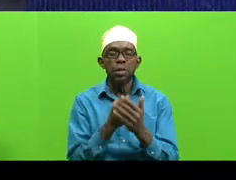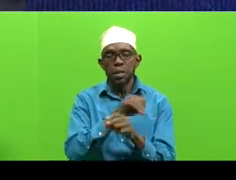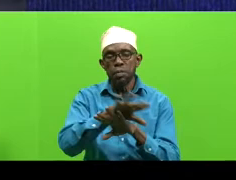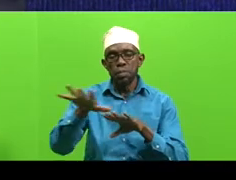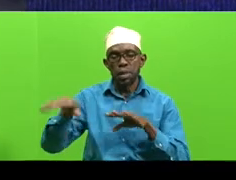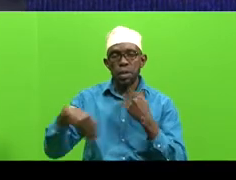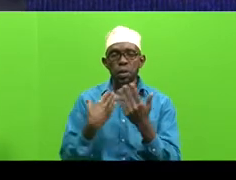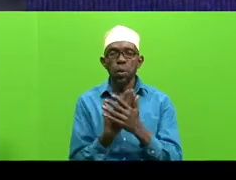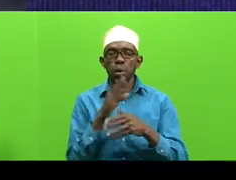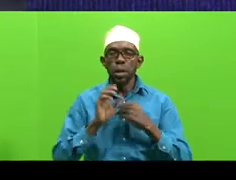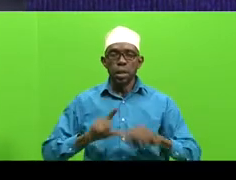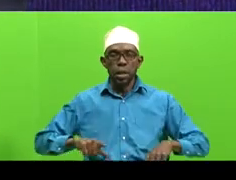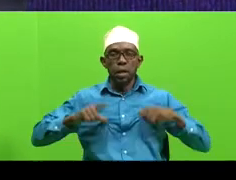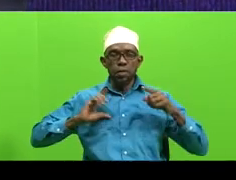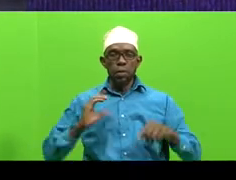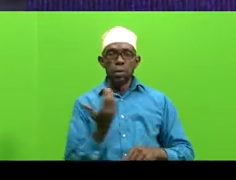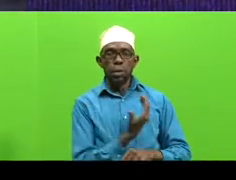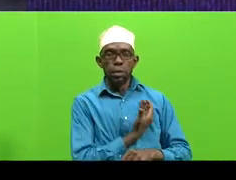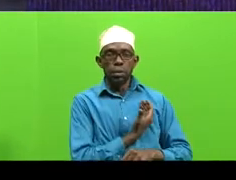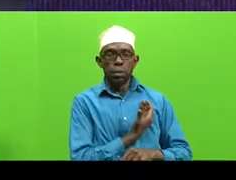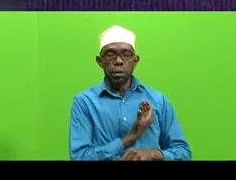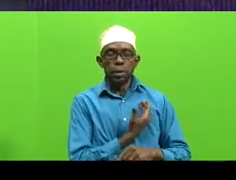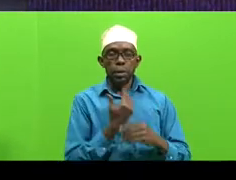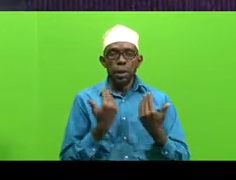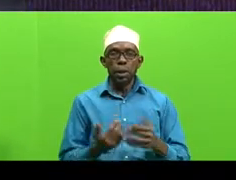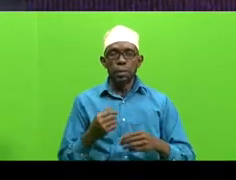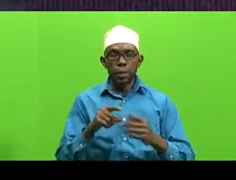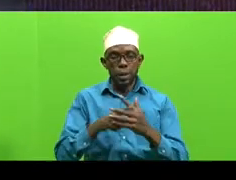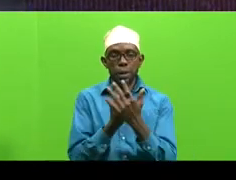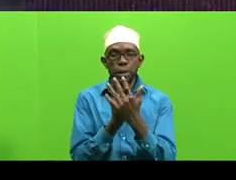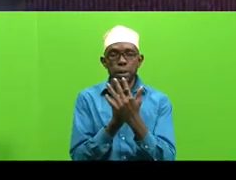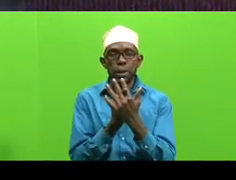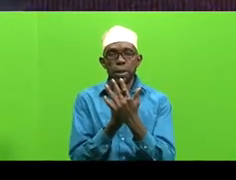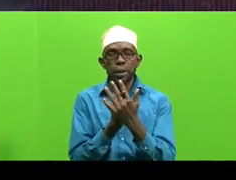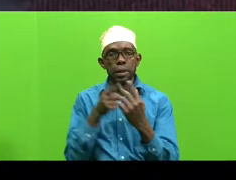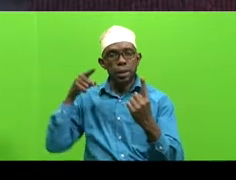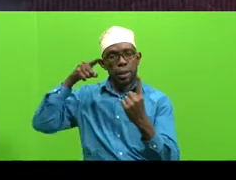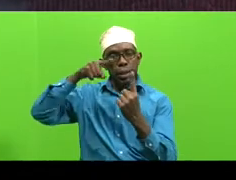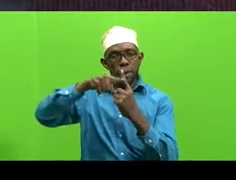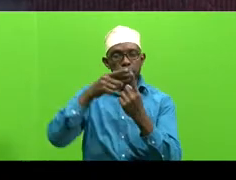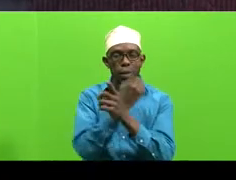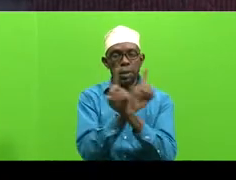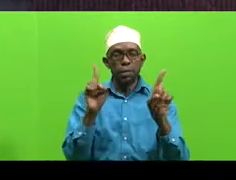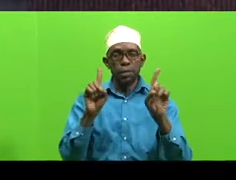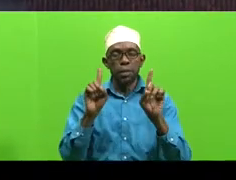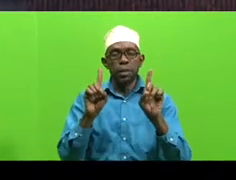for almost all our lives. Lakini sasa yalianza kupata mwelekeo tofauti sana